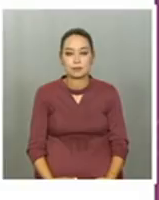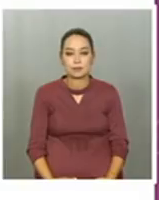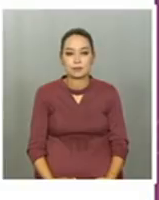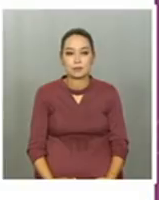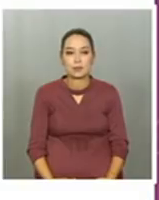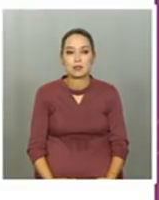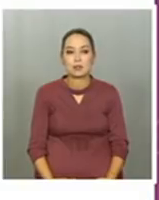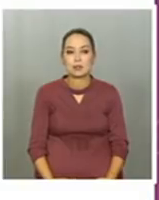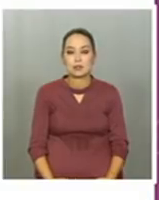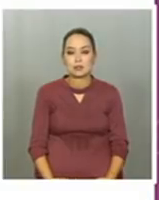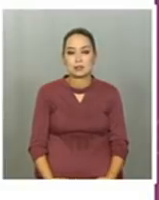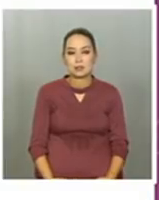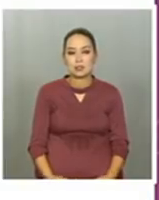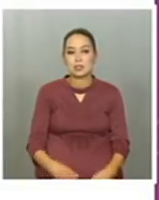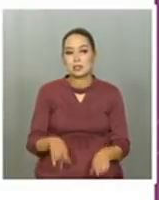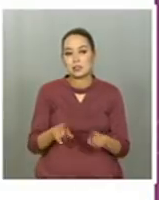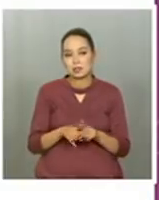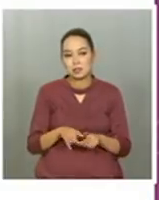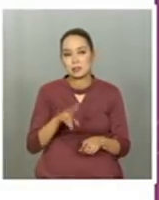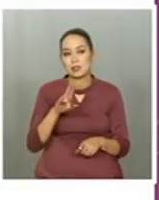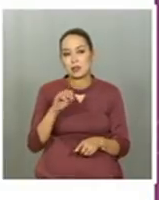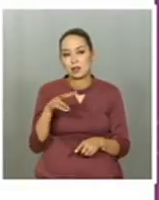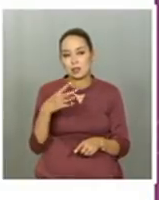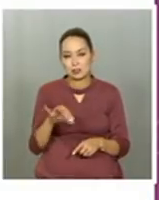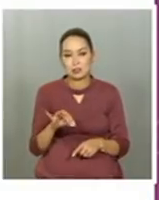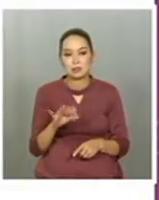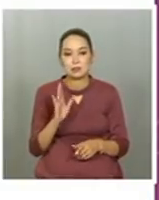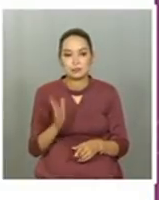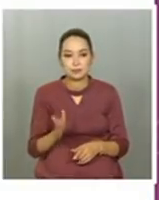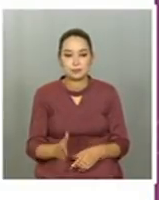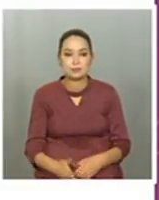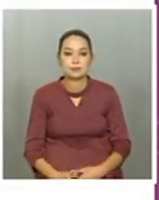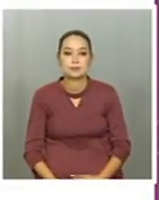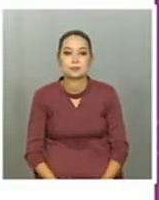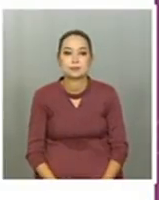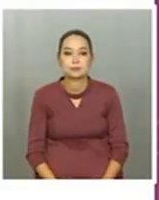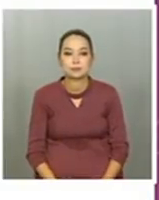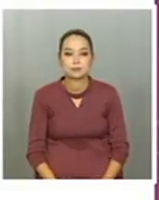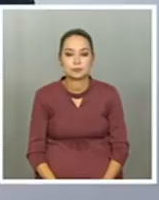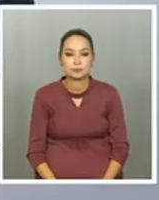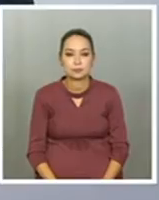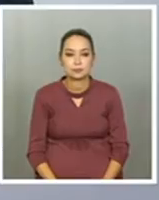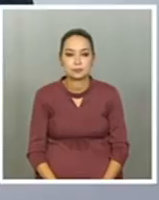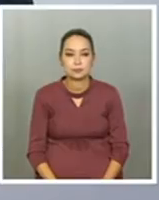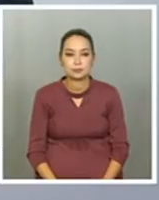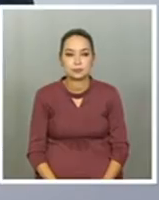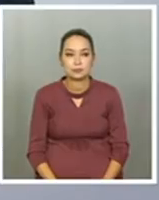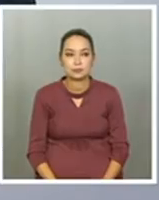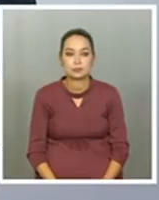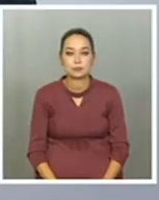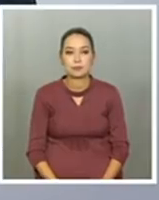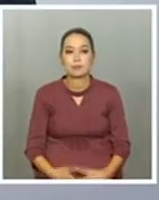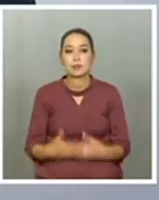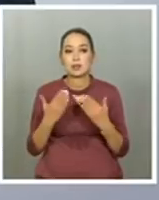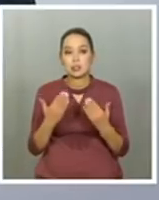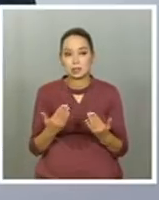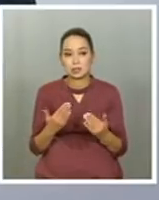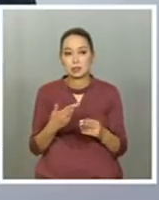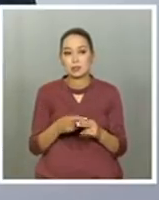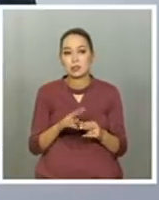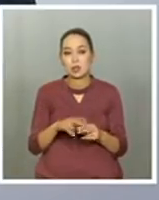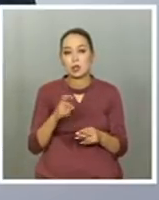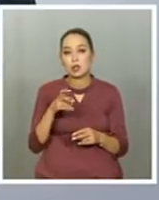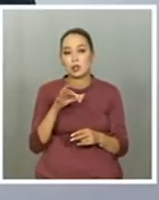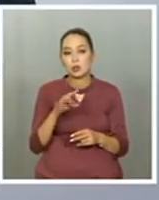әрекеттескенде дәл солай натрийдің орнына калийді алып жаза береміз реакция теңдеуін. Енді оқушылар